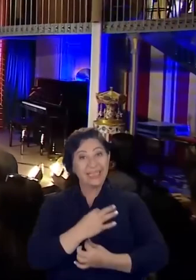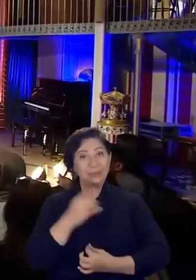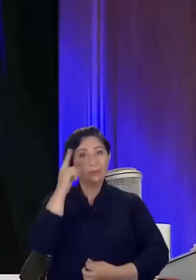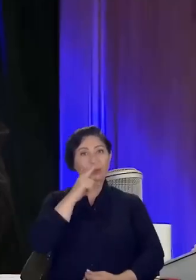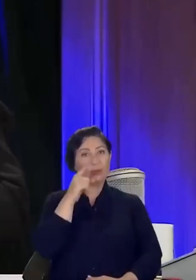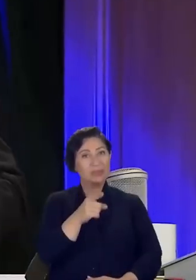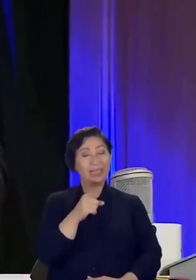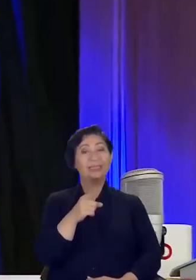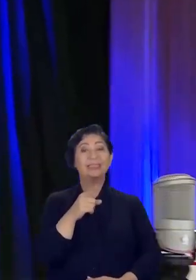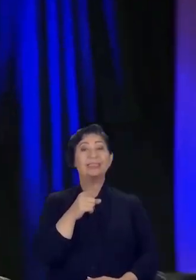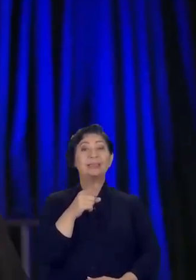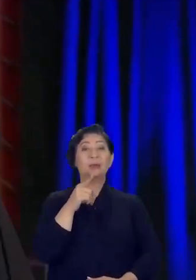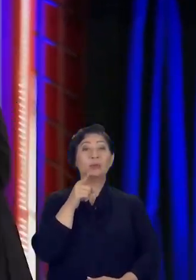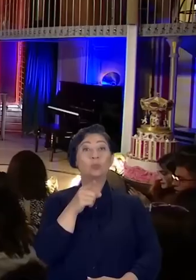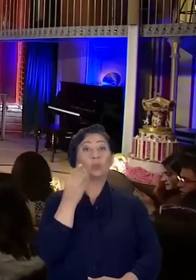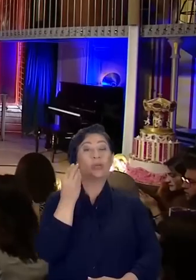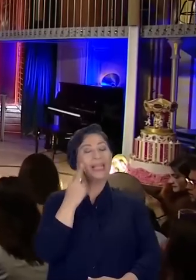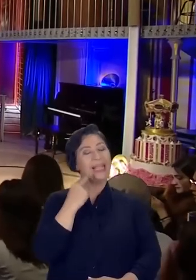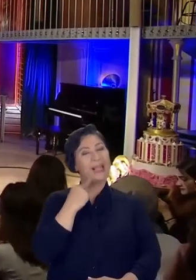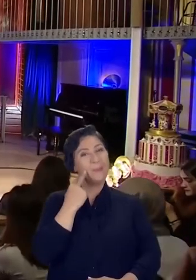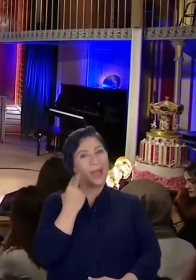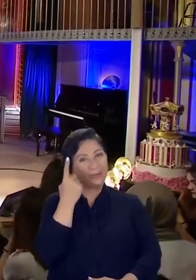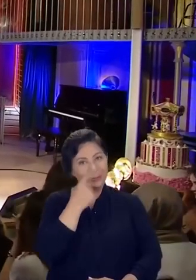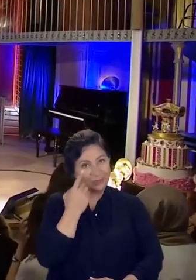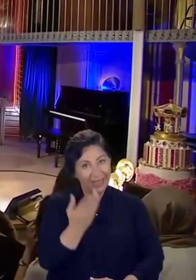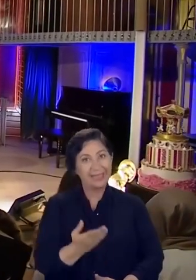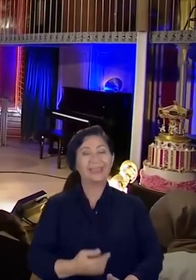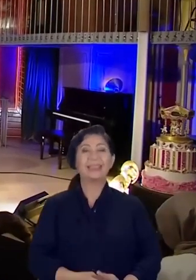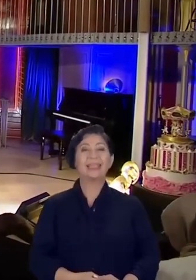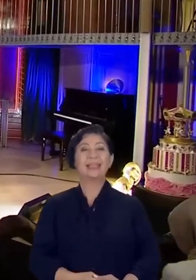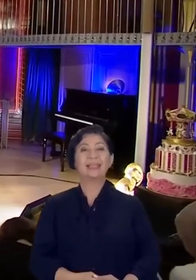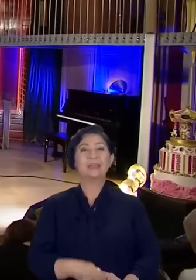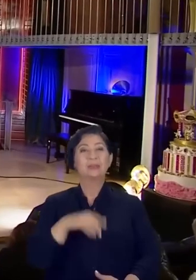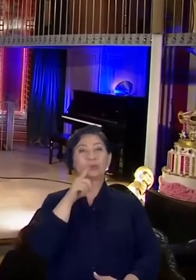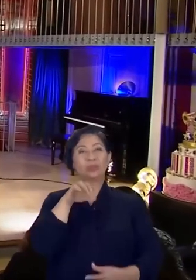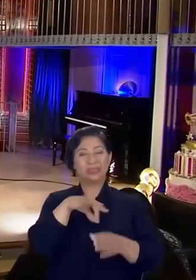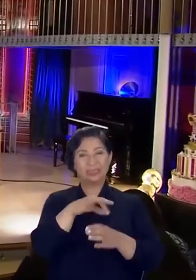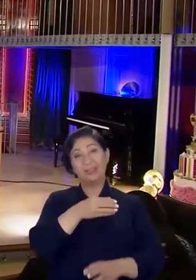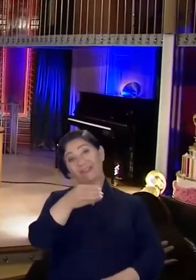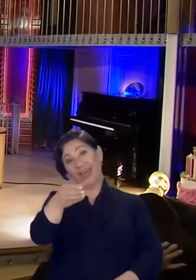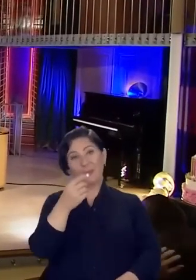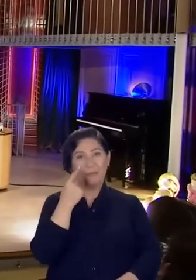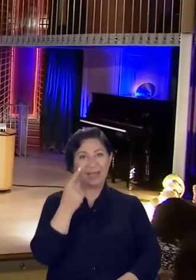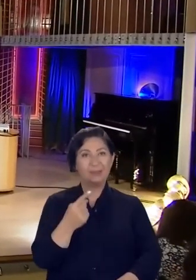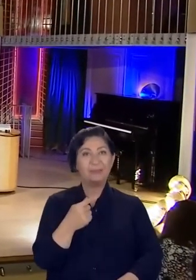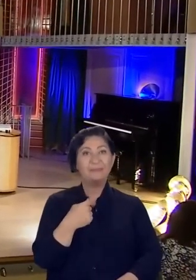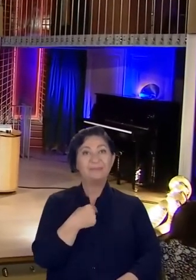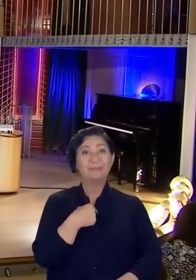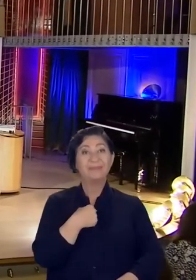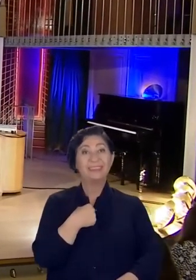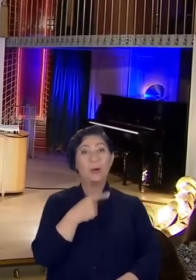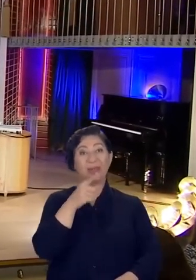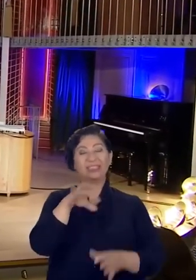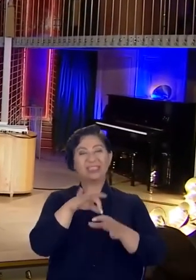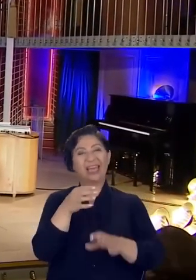saygısından dolayı ve bu kibarlığından dolayı şu çayı ver bakalım. Biz de